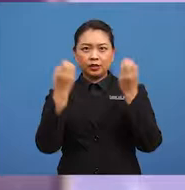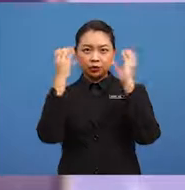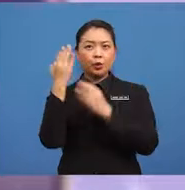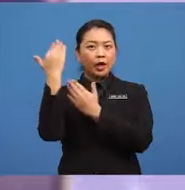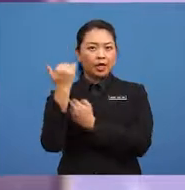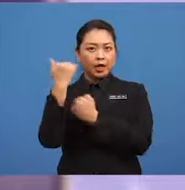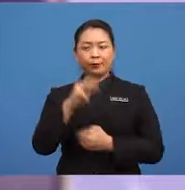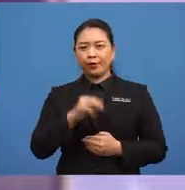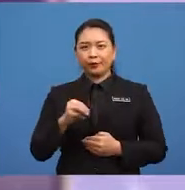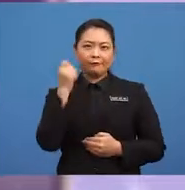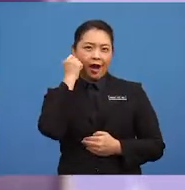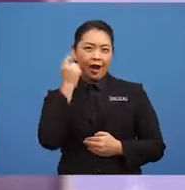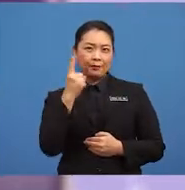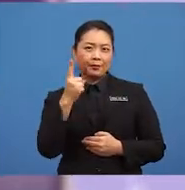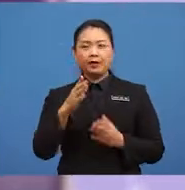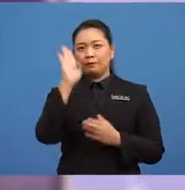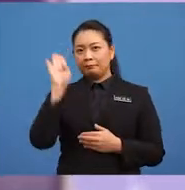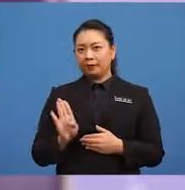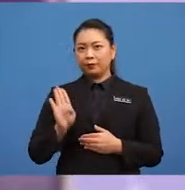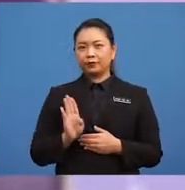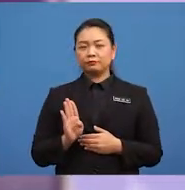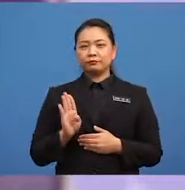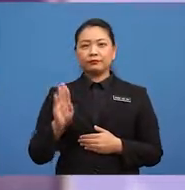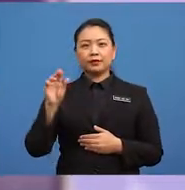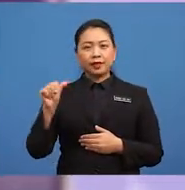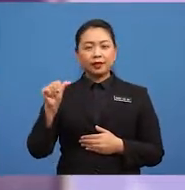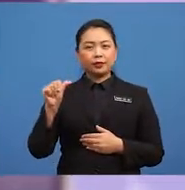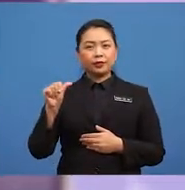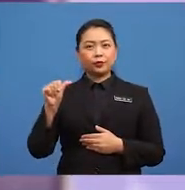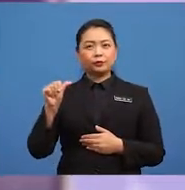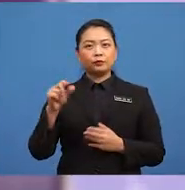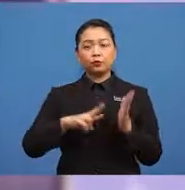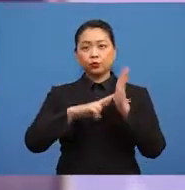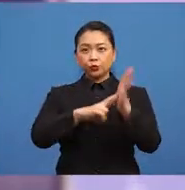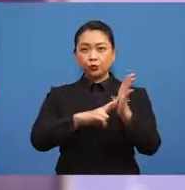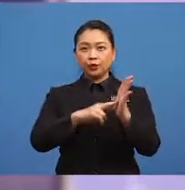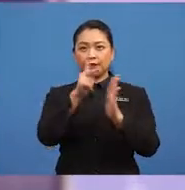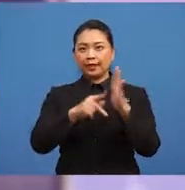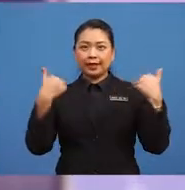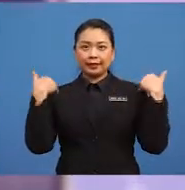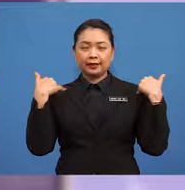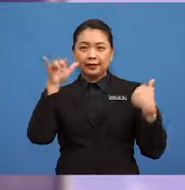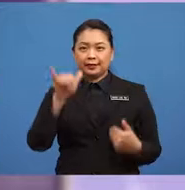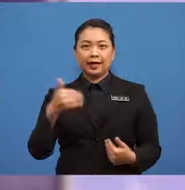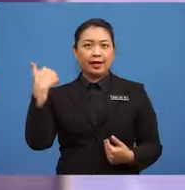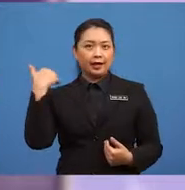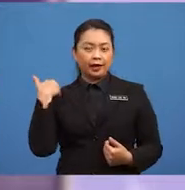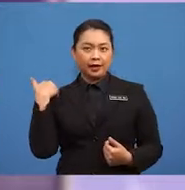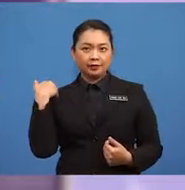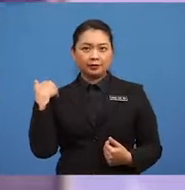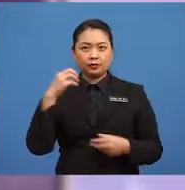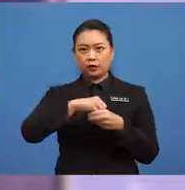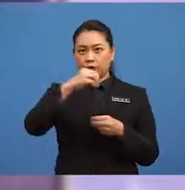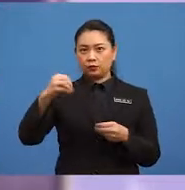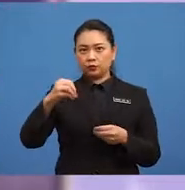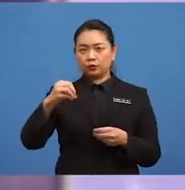harap murid-murid faham bahawa aerob merujuk kepada keadaan yang mempunyai kandungan